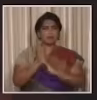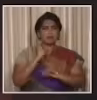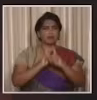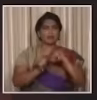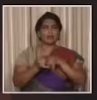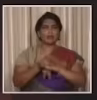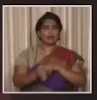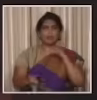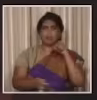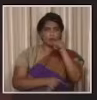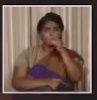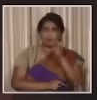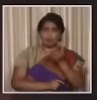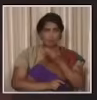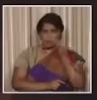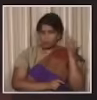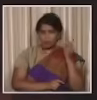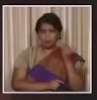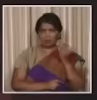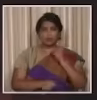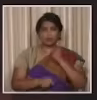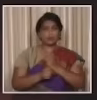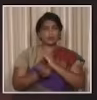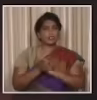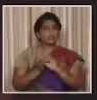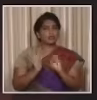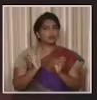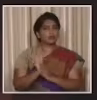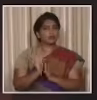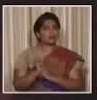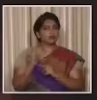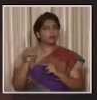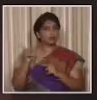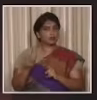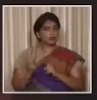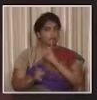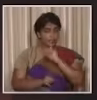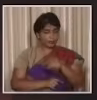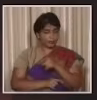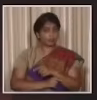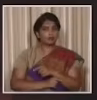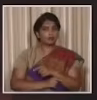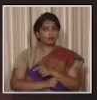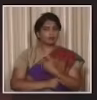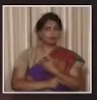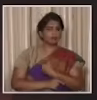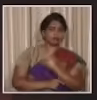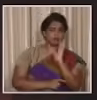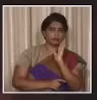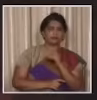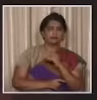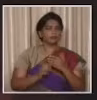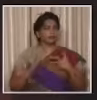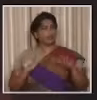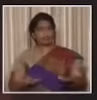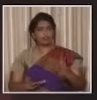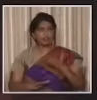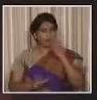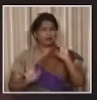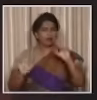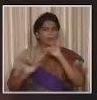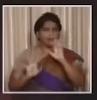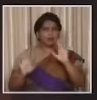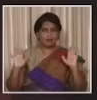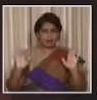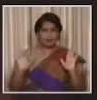අමාත්‍යංශයේ ලේකම්තුමාට පුළුවන්ද රාජ්‍ය සේවා කොමිෂන් සභාවේ නියෝගය මගහැරලා කරබාගෙන ඉන්න මං එච්චරයි